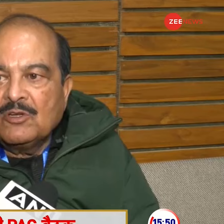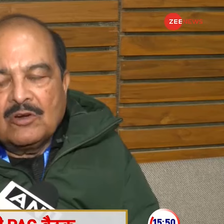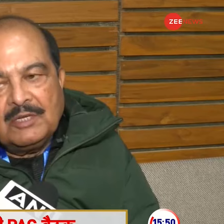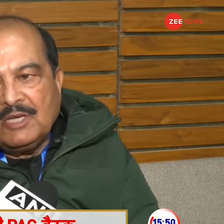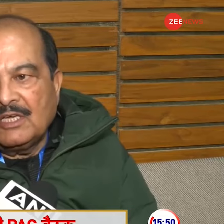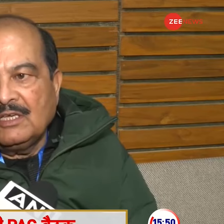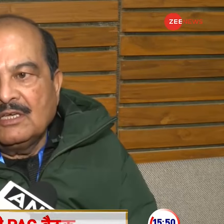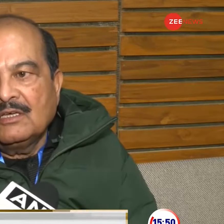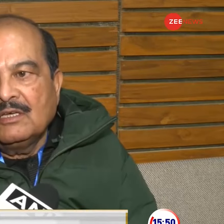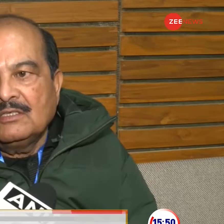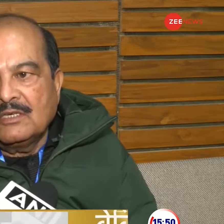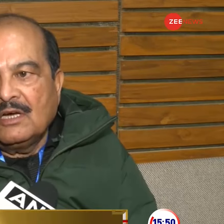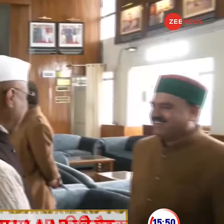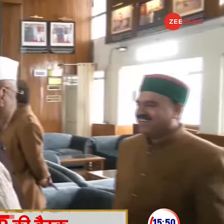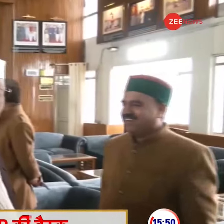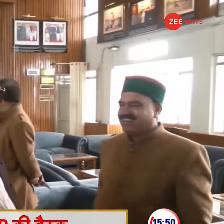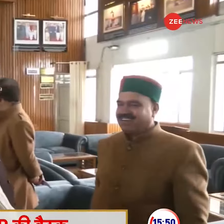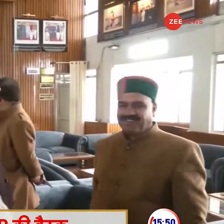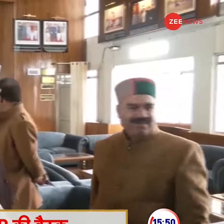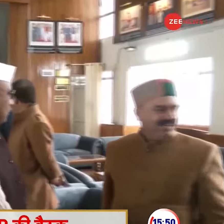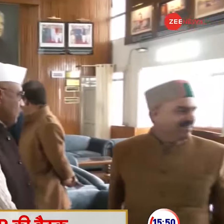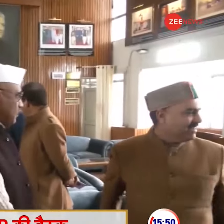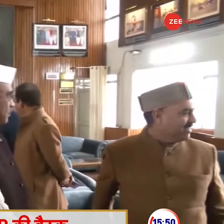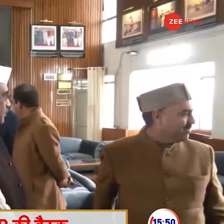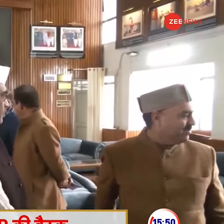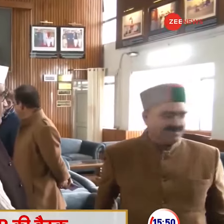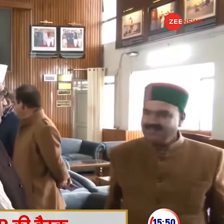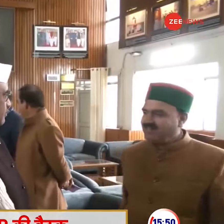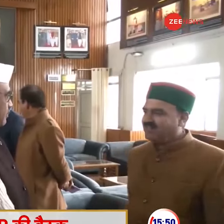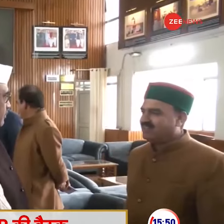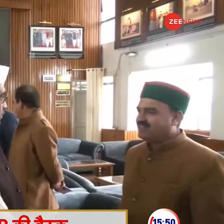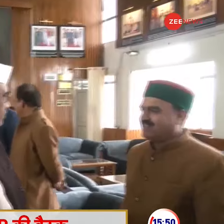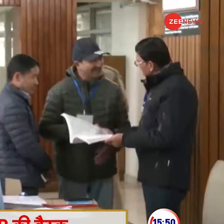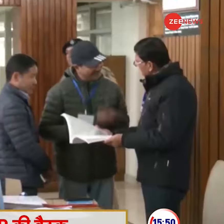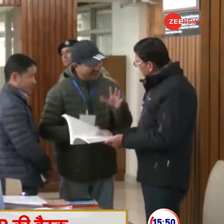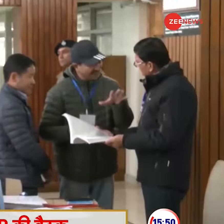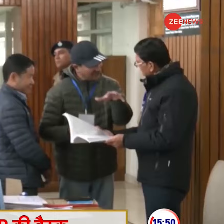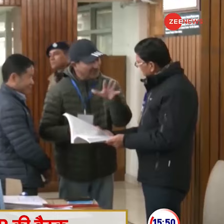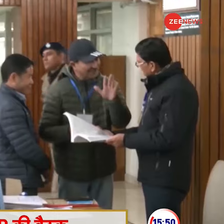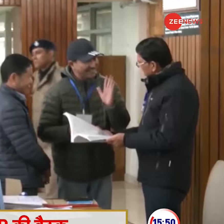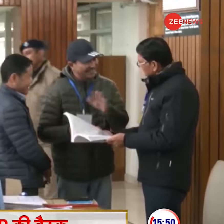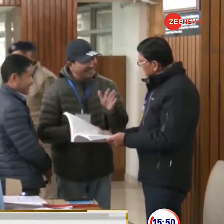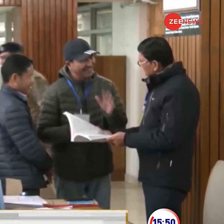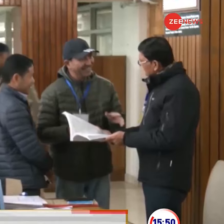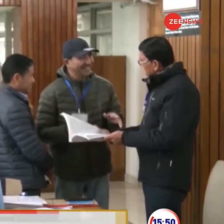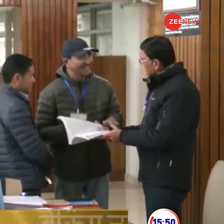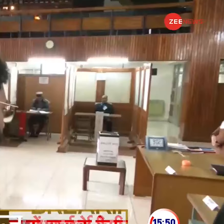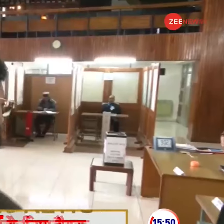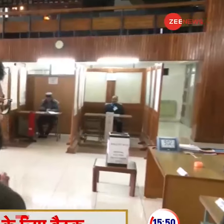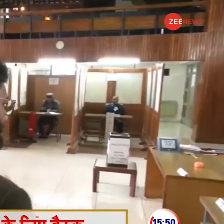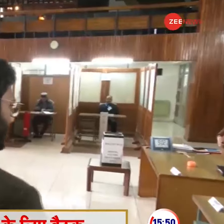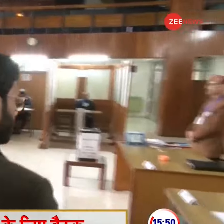सरकार अलकुमत में हो जाएगी और विश्वास प्रस्ताव को लेकर जब मीडिया ने सवाल किया तो जैराम